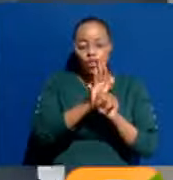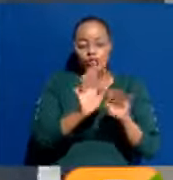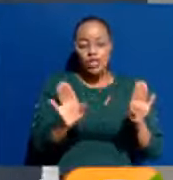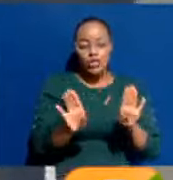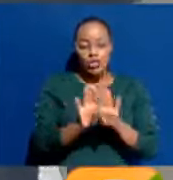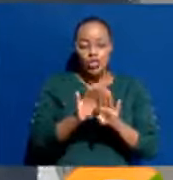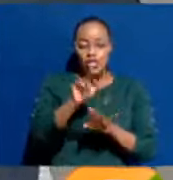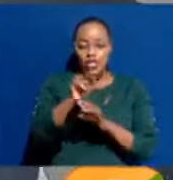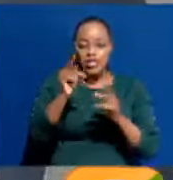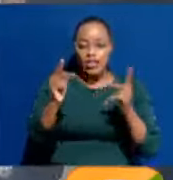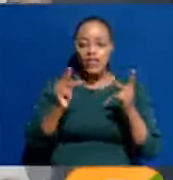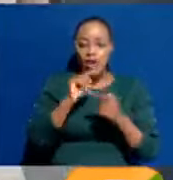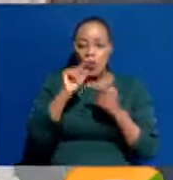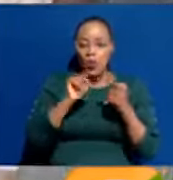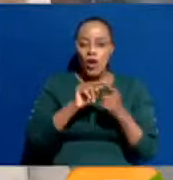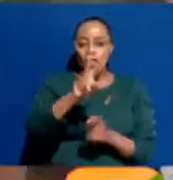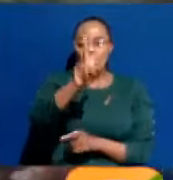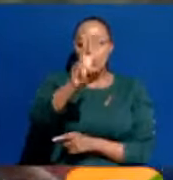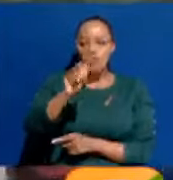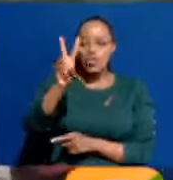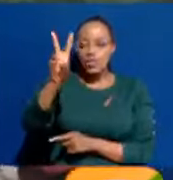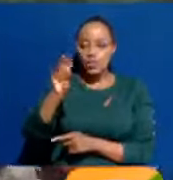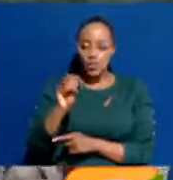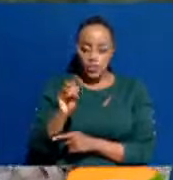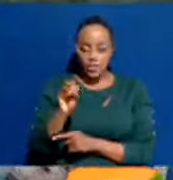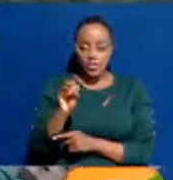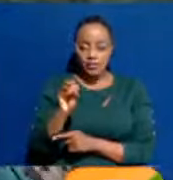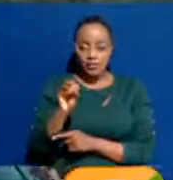hiyo mwaka 2020.